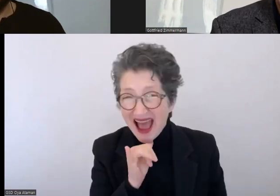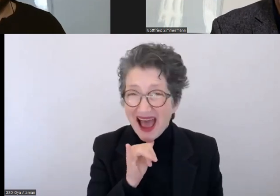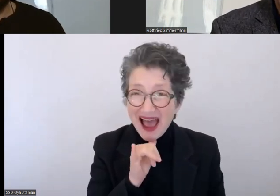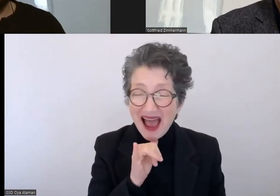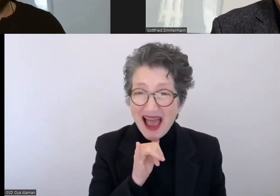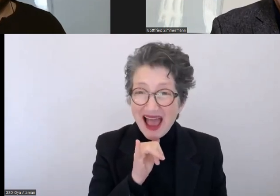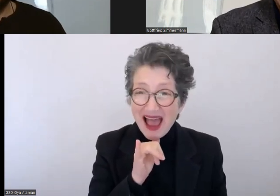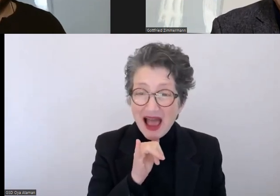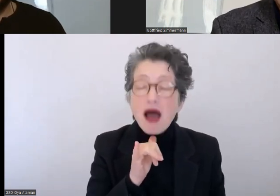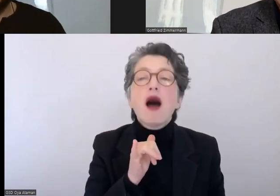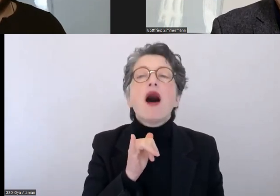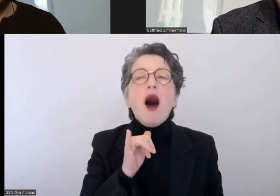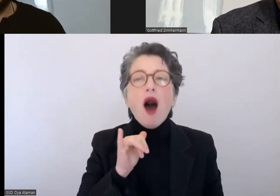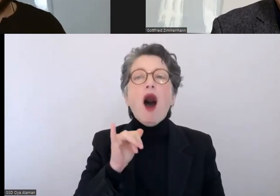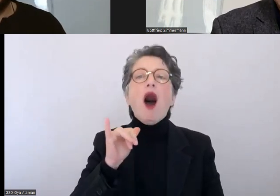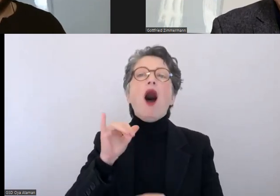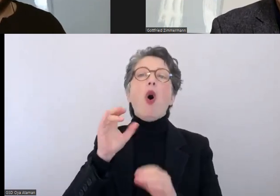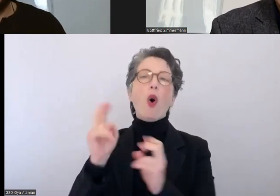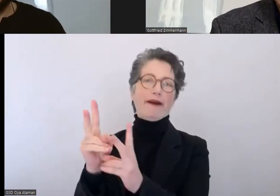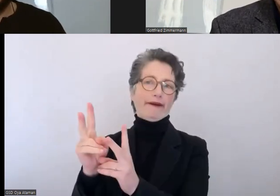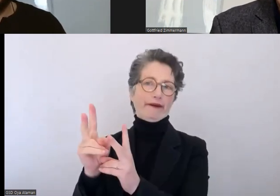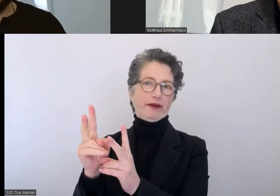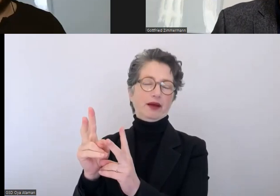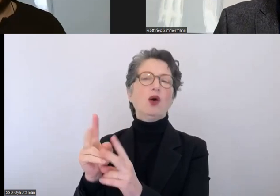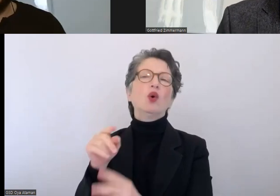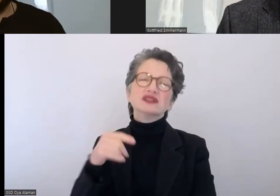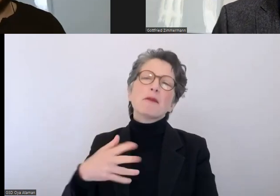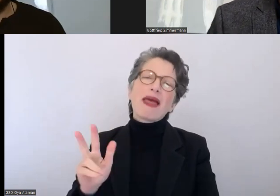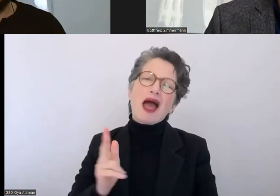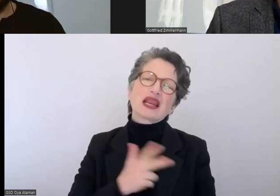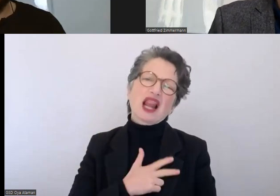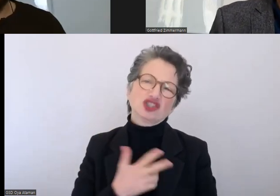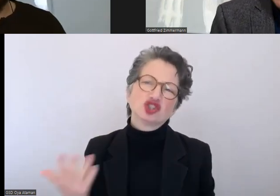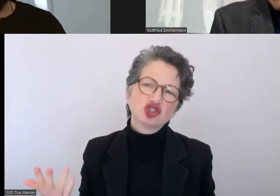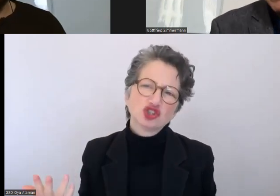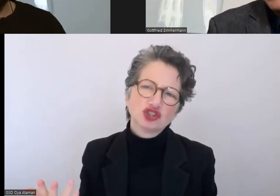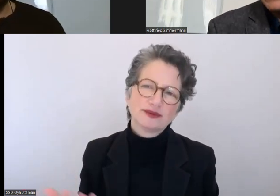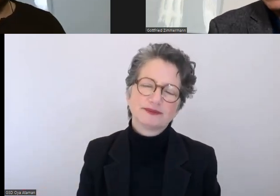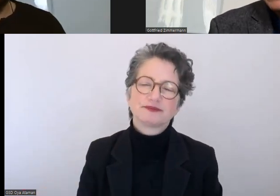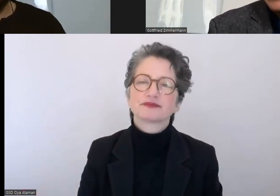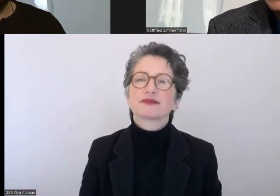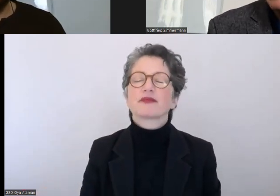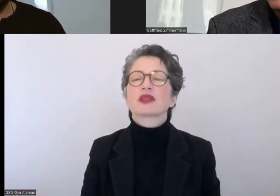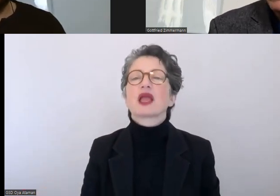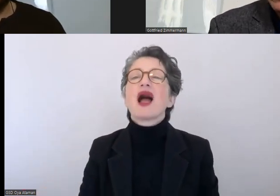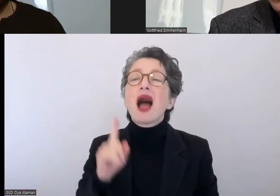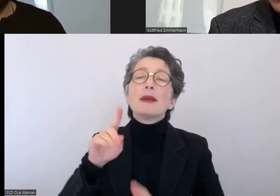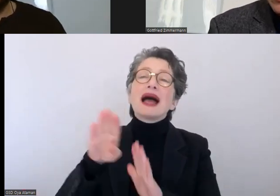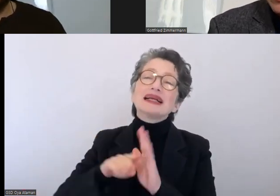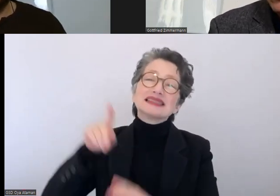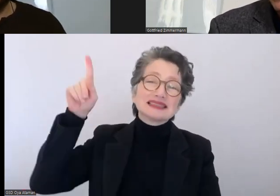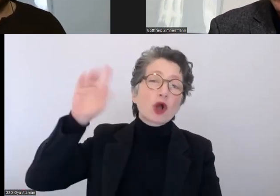konform ist. Und das entspricht eigentlich mehr der Realität. Aber bis die